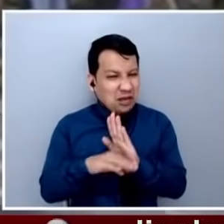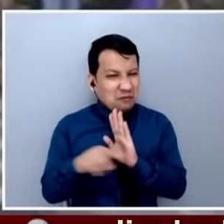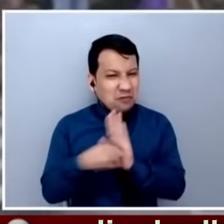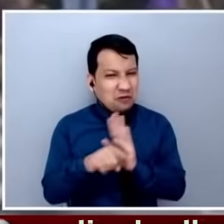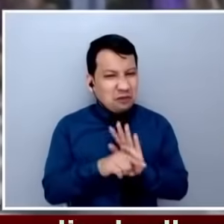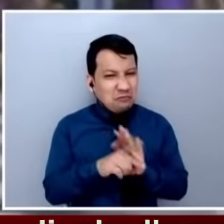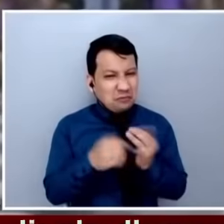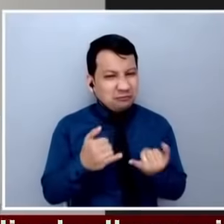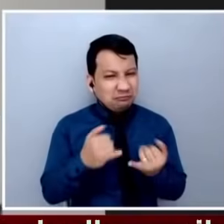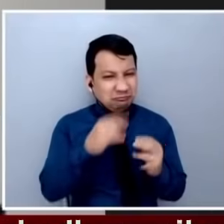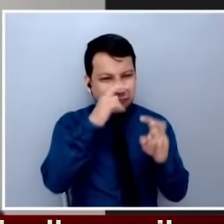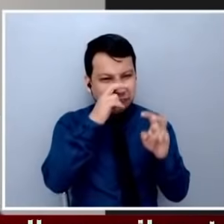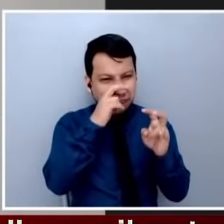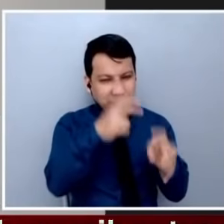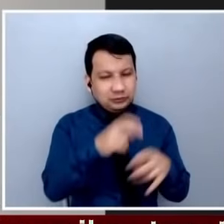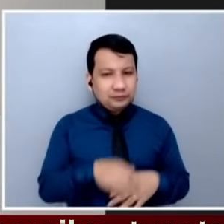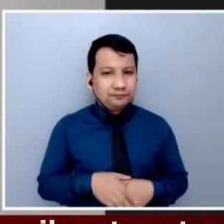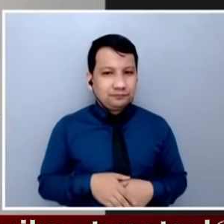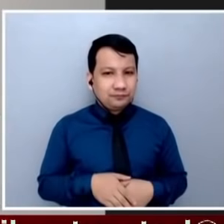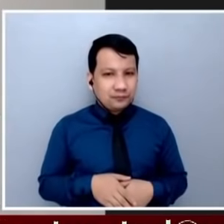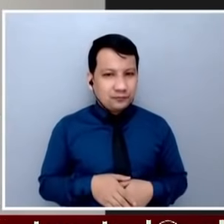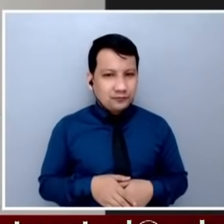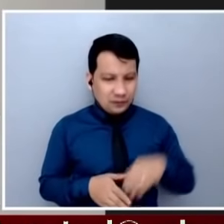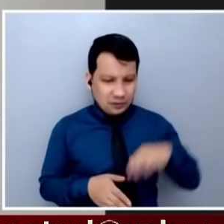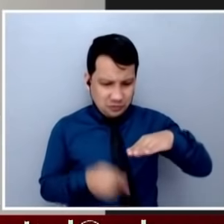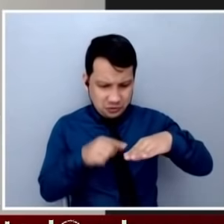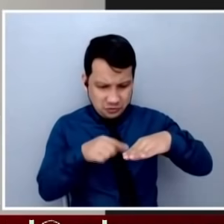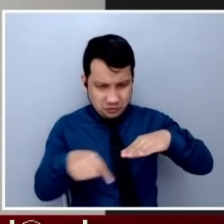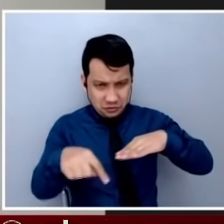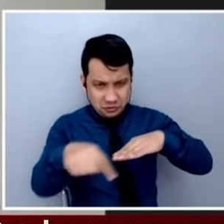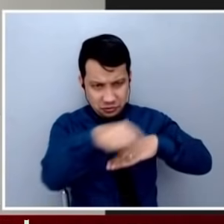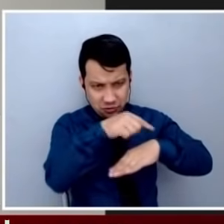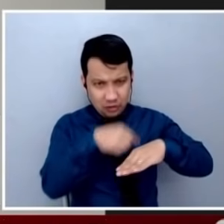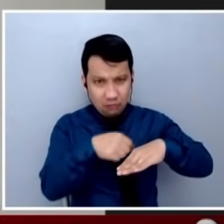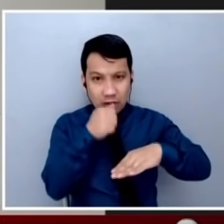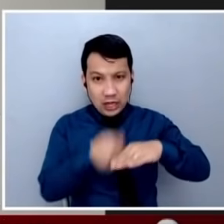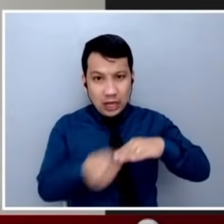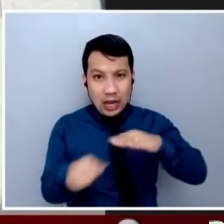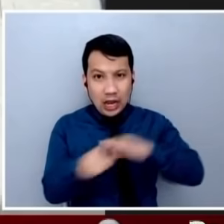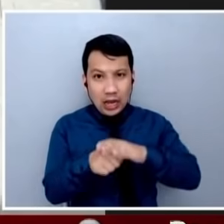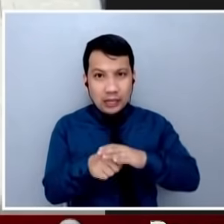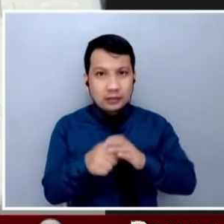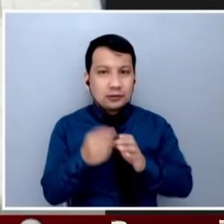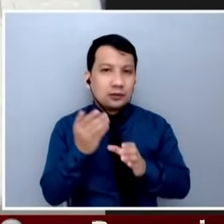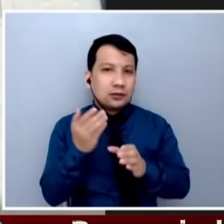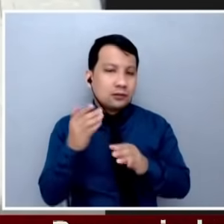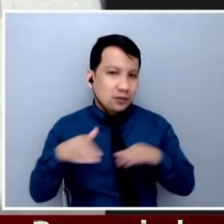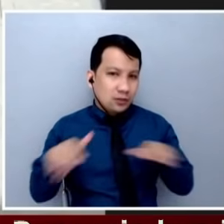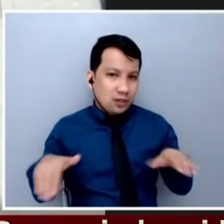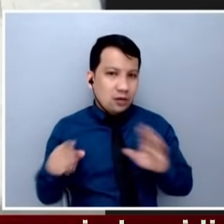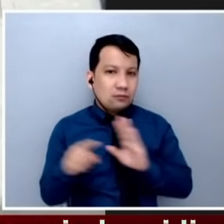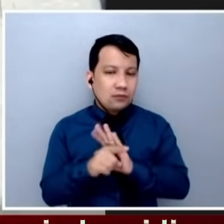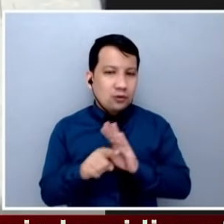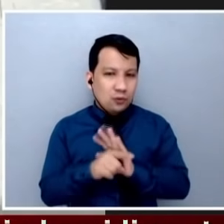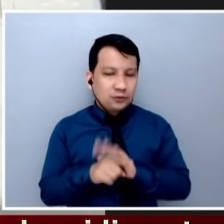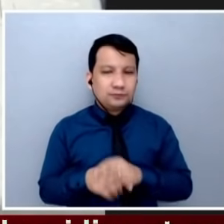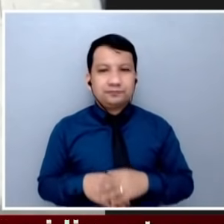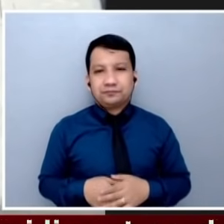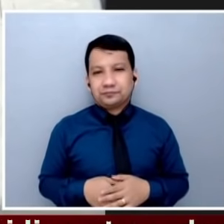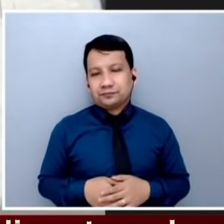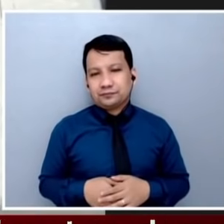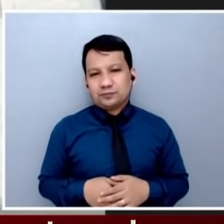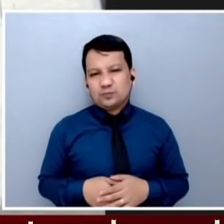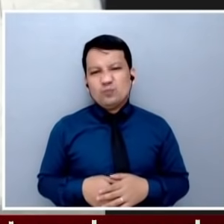talagang iniikutan niyo yung buong sasakyan kung may nakatagong bata. Bawal po talaga. May schedule po. Bali,